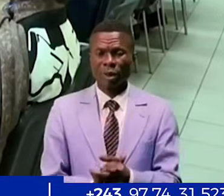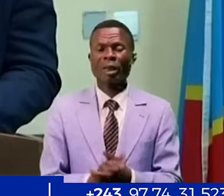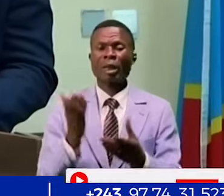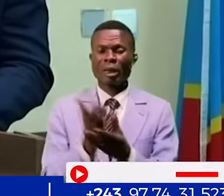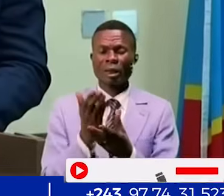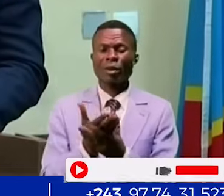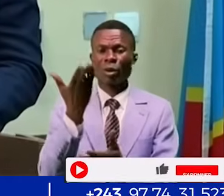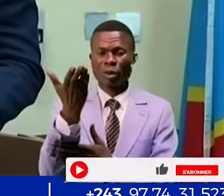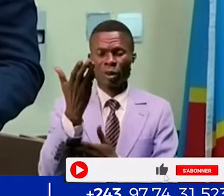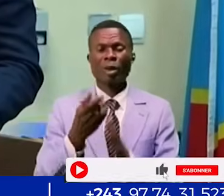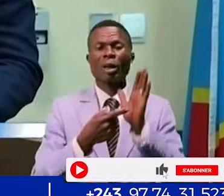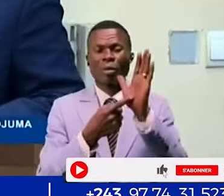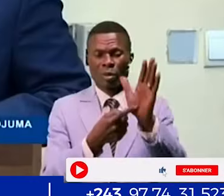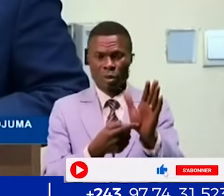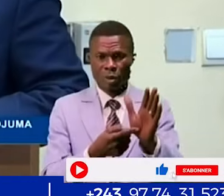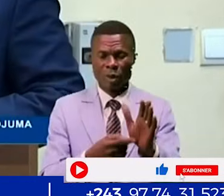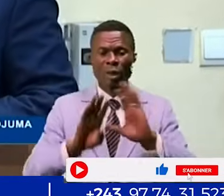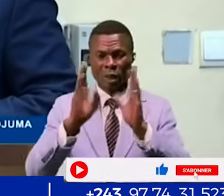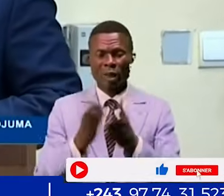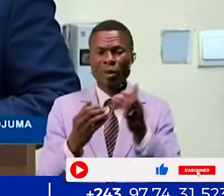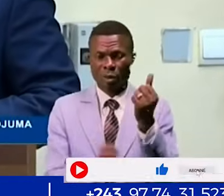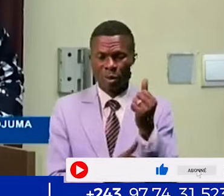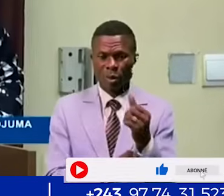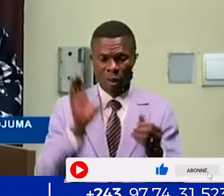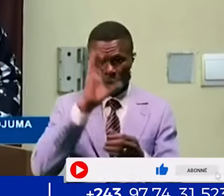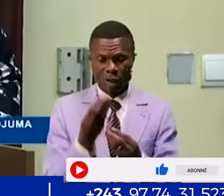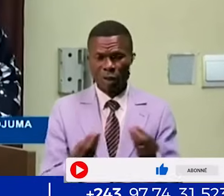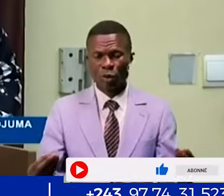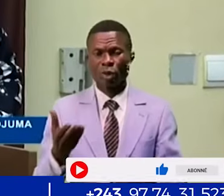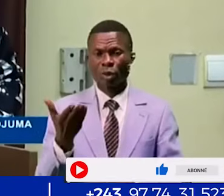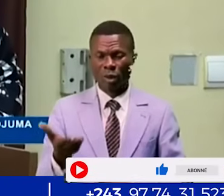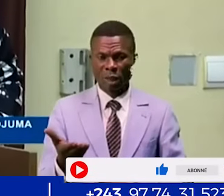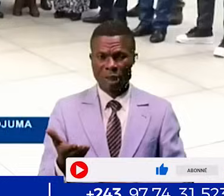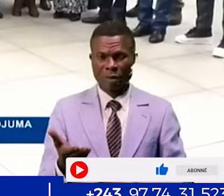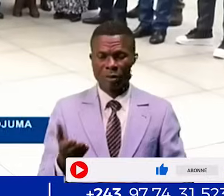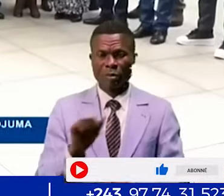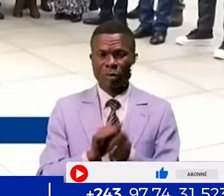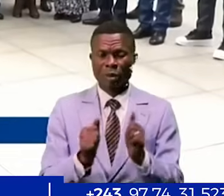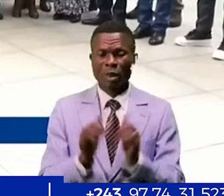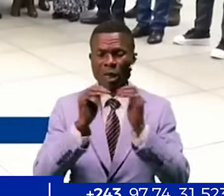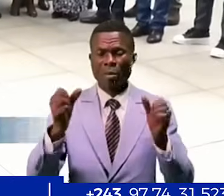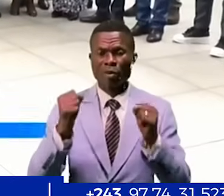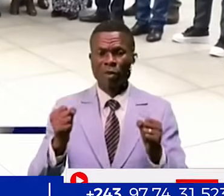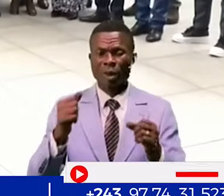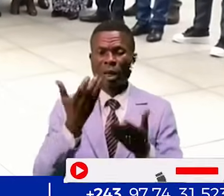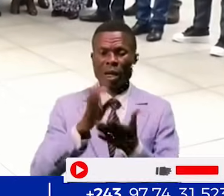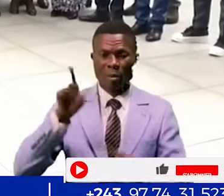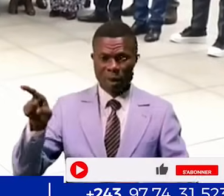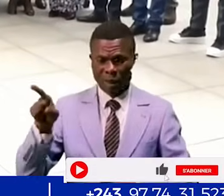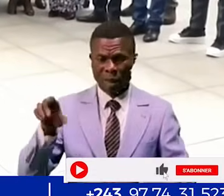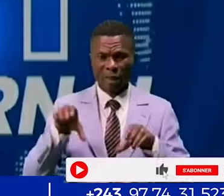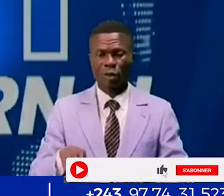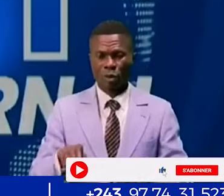plaidoyers ont été présentés par les intervenants en vue de trouver des solutions pour une paix durable dans cette partie du